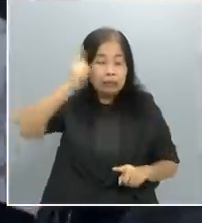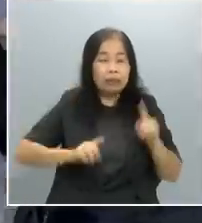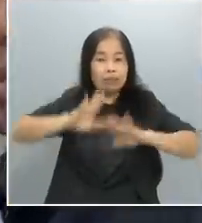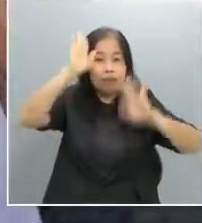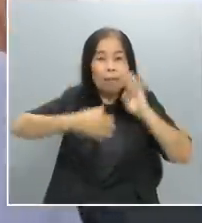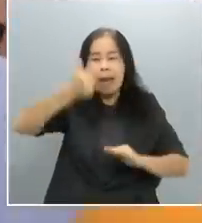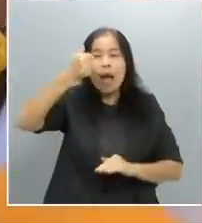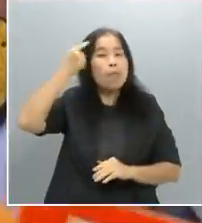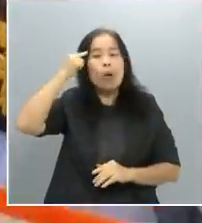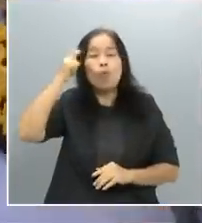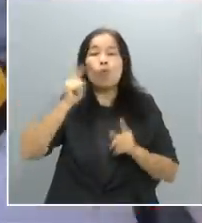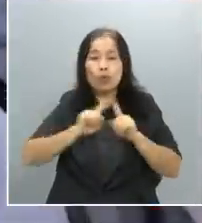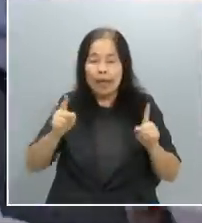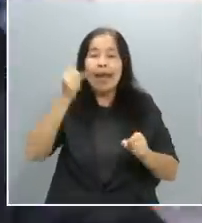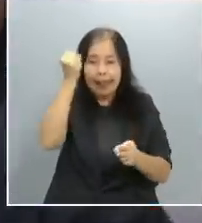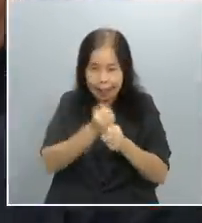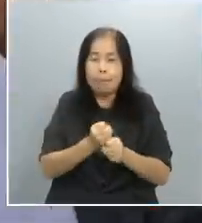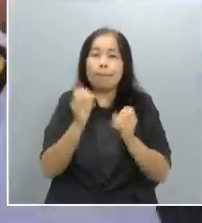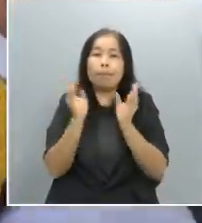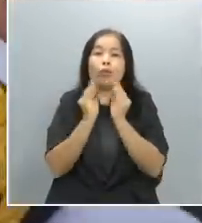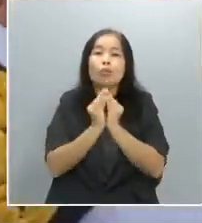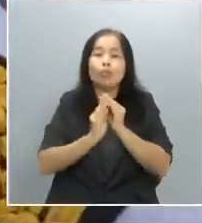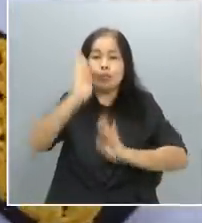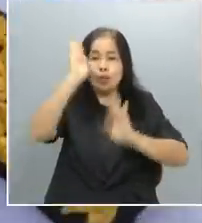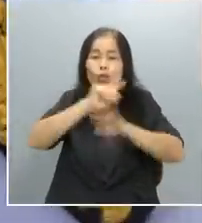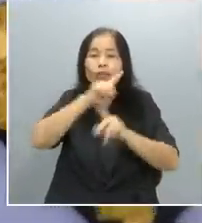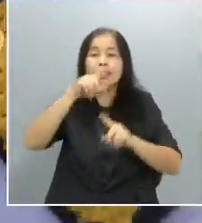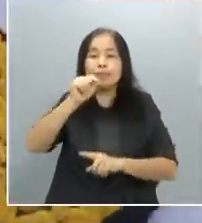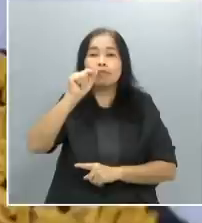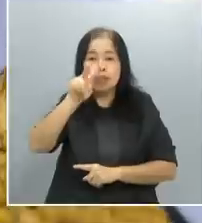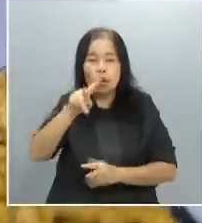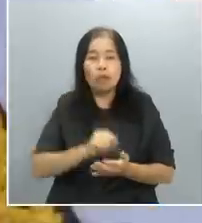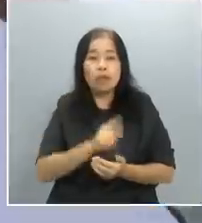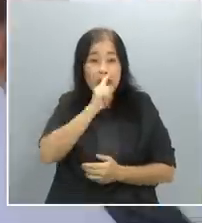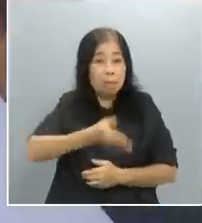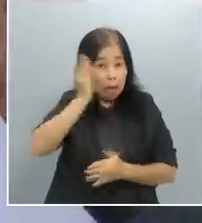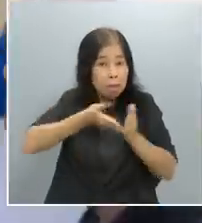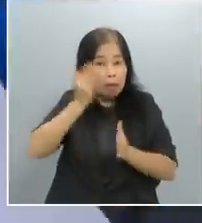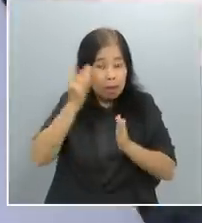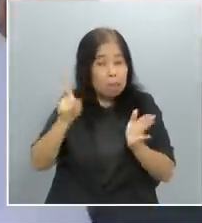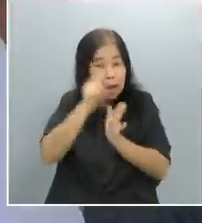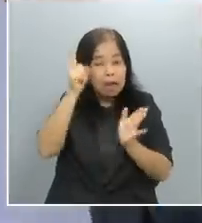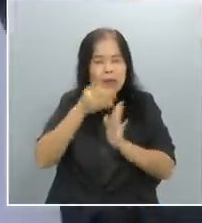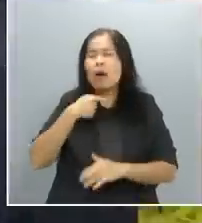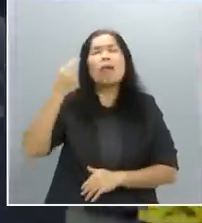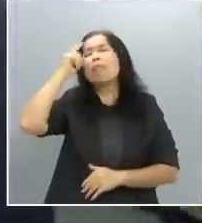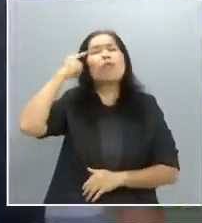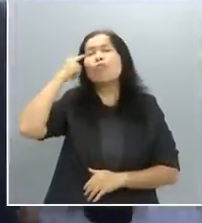รออีกนิดเดียววันนี้ท่านกลับมาแล้วนะ ค่ะโหวตครั้งนี้น่าจะผ่านไหมคะท่าน โอ้ถามผมไม่ได้เราต้องถามคนโหวต คน